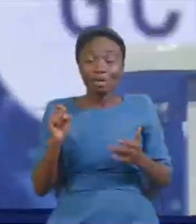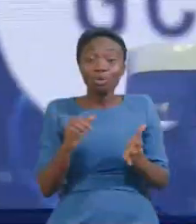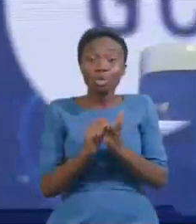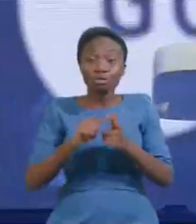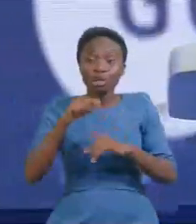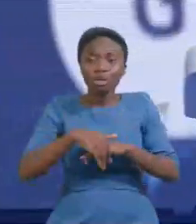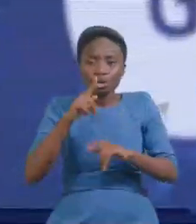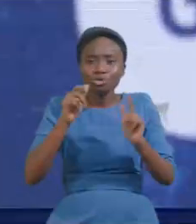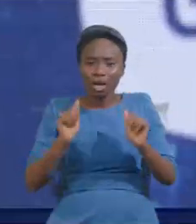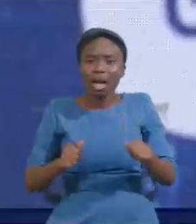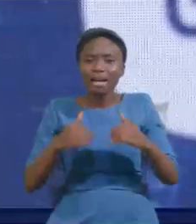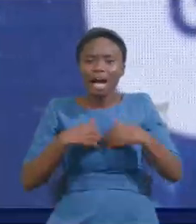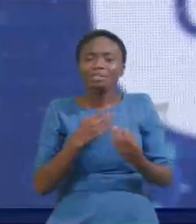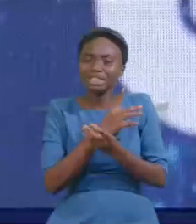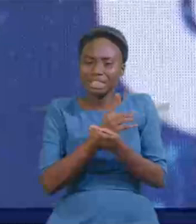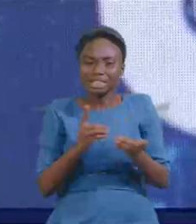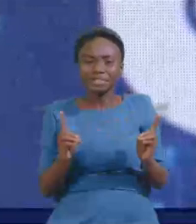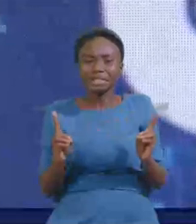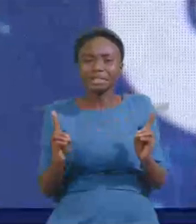pour que ce soit tu aies la joie,